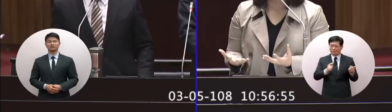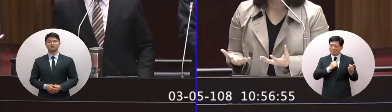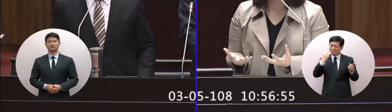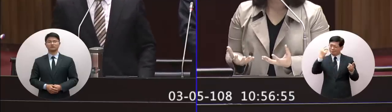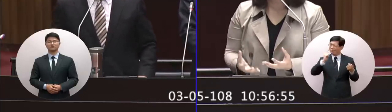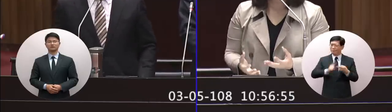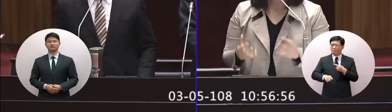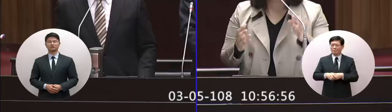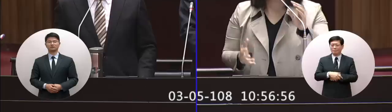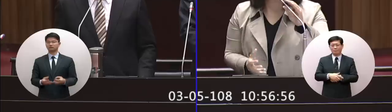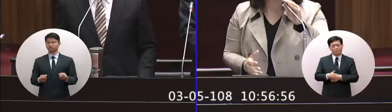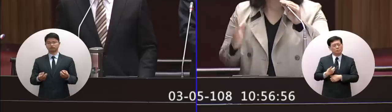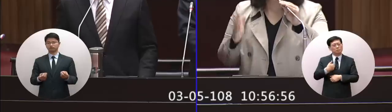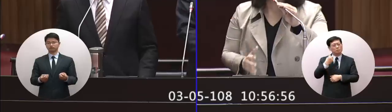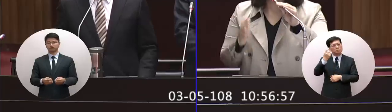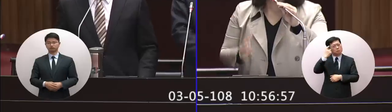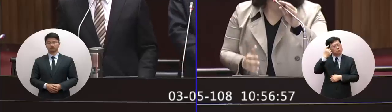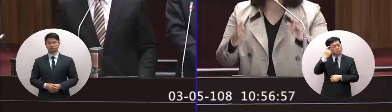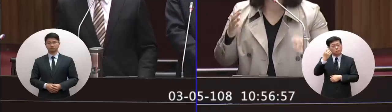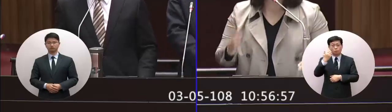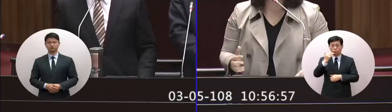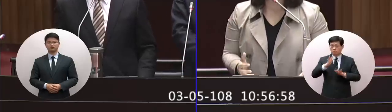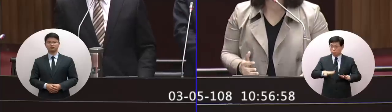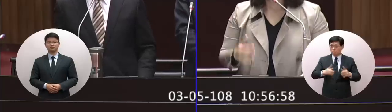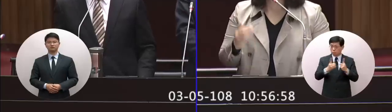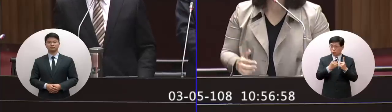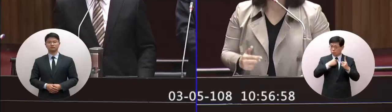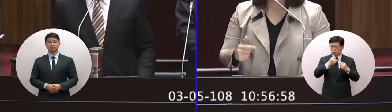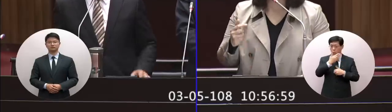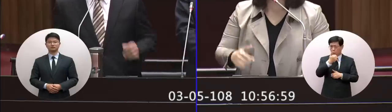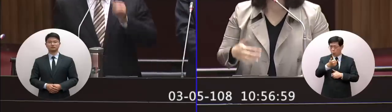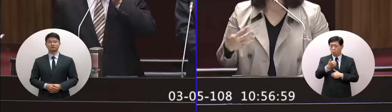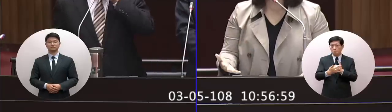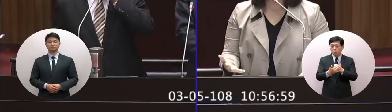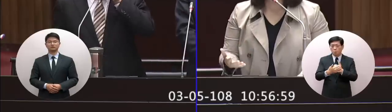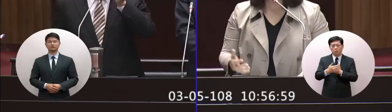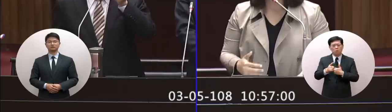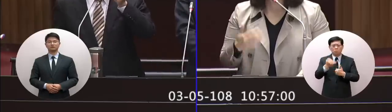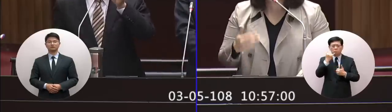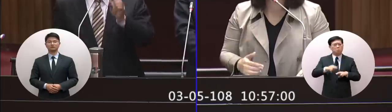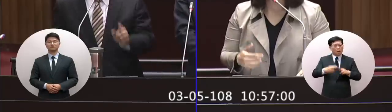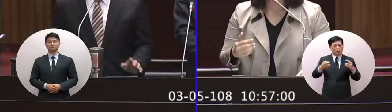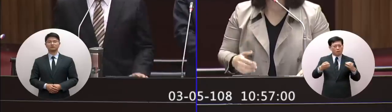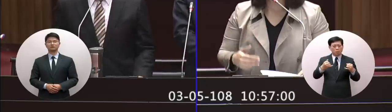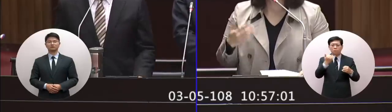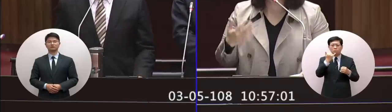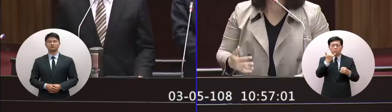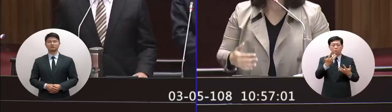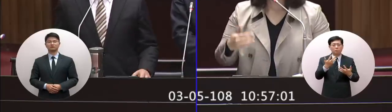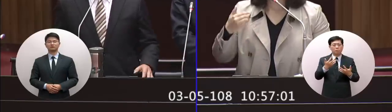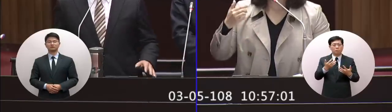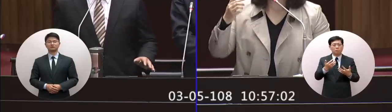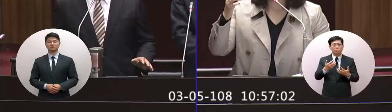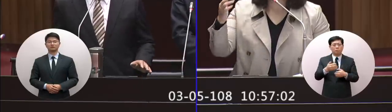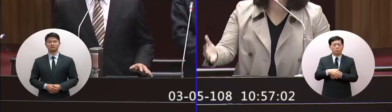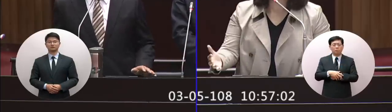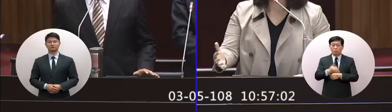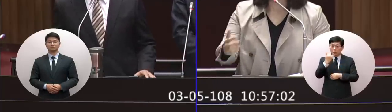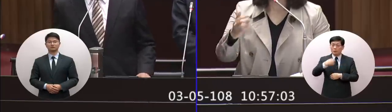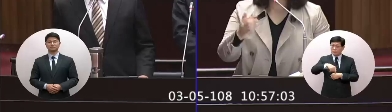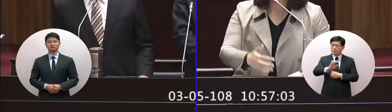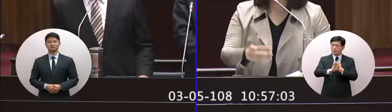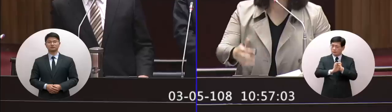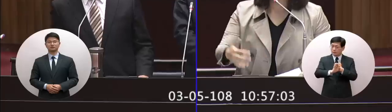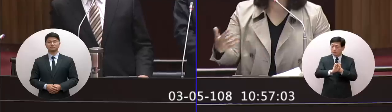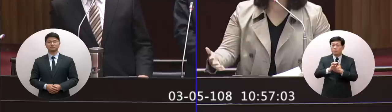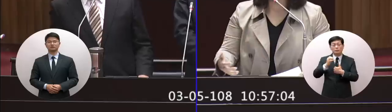也觉得不对。对，那我只觉得说，如果今天对台湾有利，为什么我们不开启谈话？为什么我们不去透